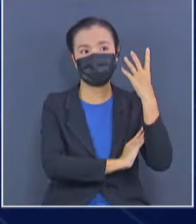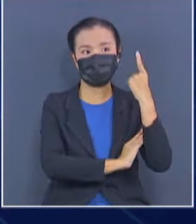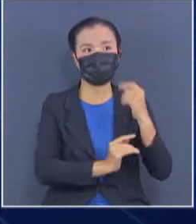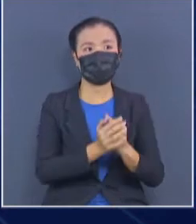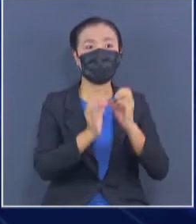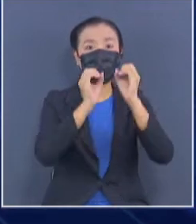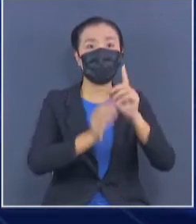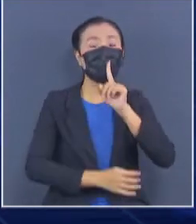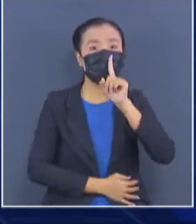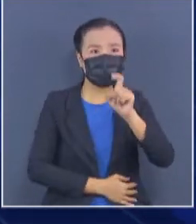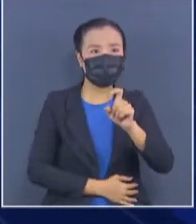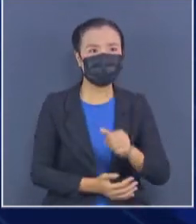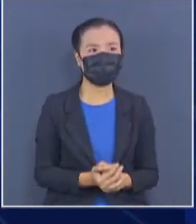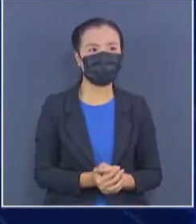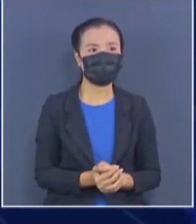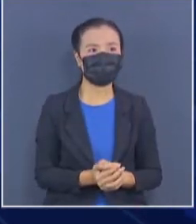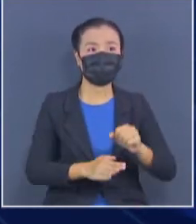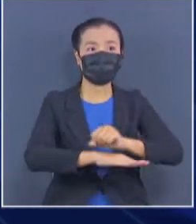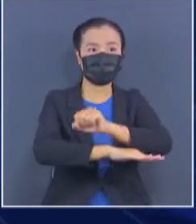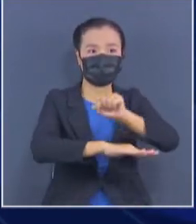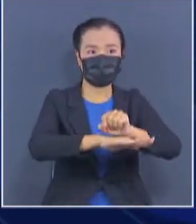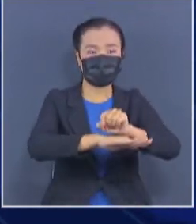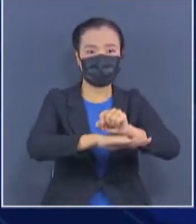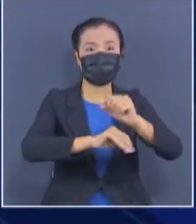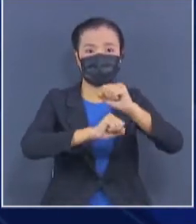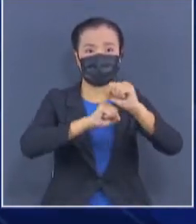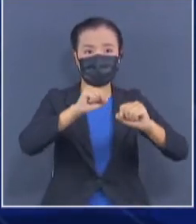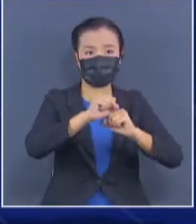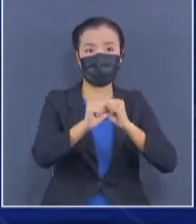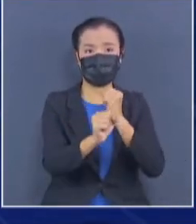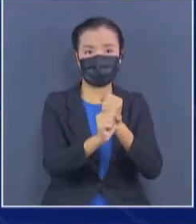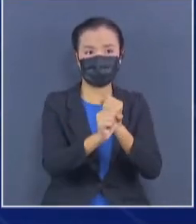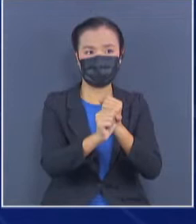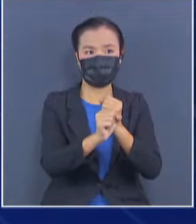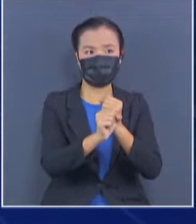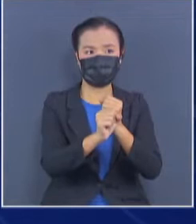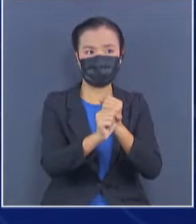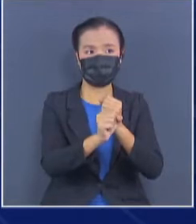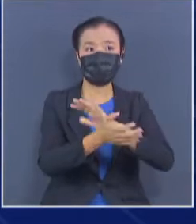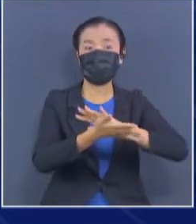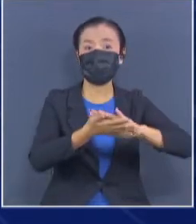ก็หาต่างๆที่จะตั้งอยู่